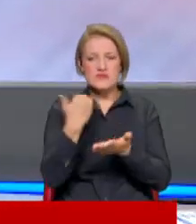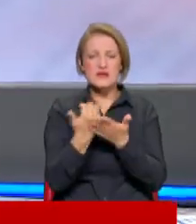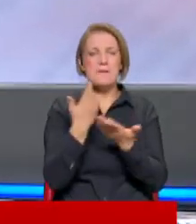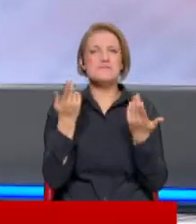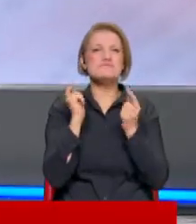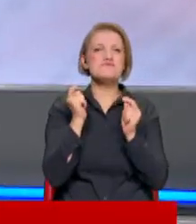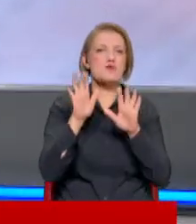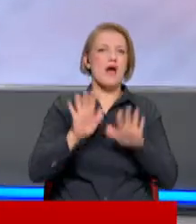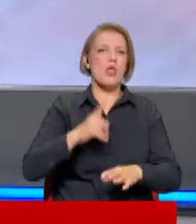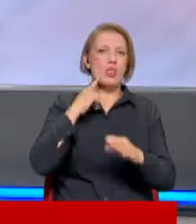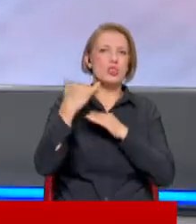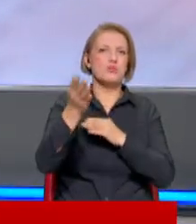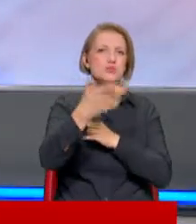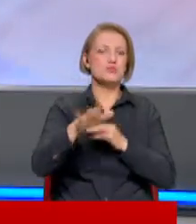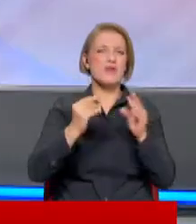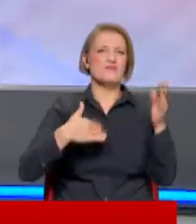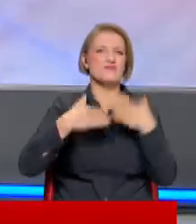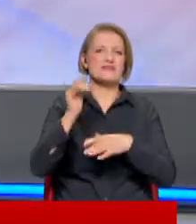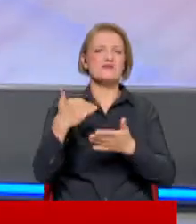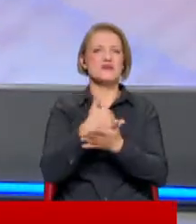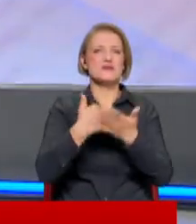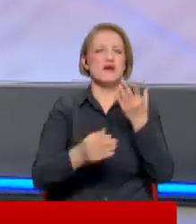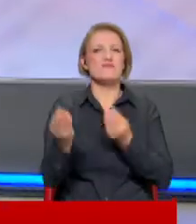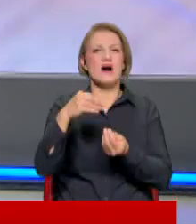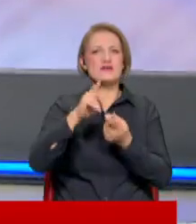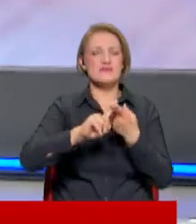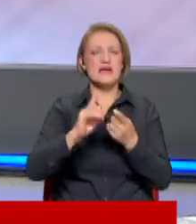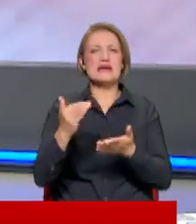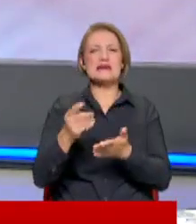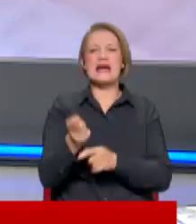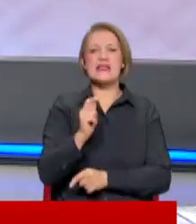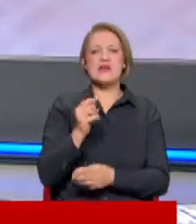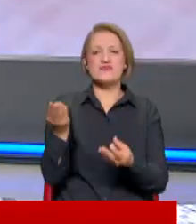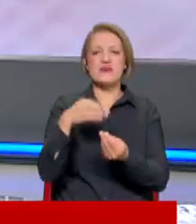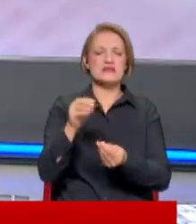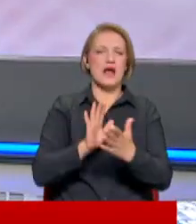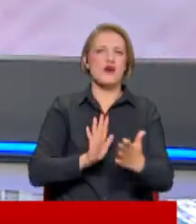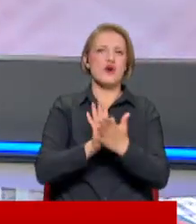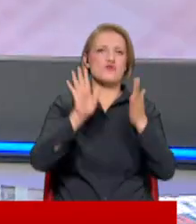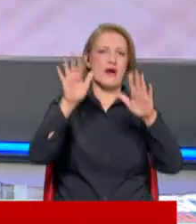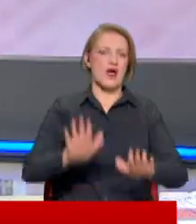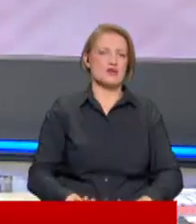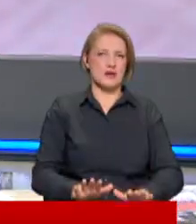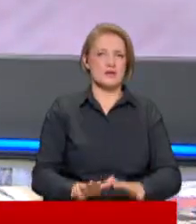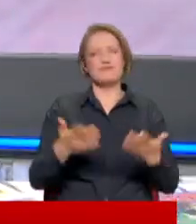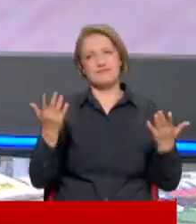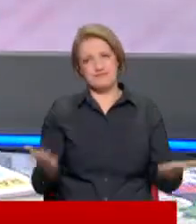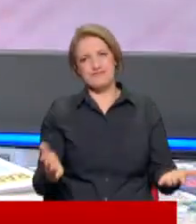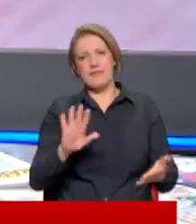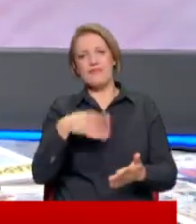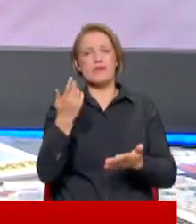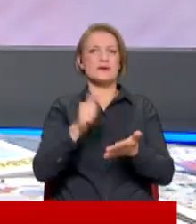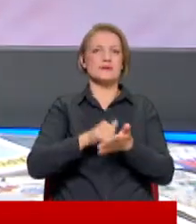mahkum olan toplumumuz daha fazla kredi kartı faizi ve kredi faizleriyle karşı karşıya kalacak. Tabii